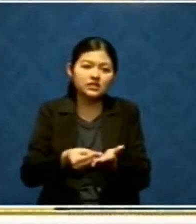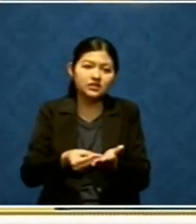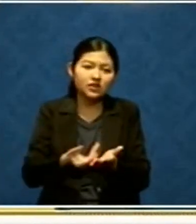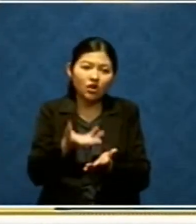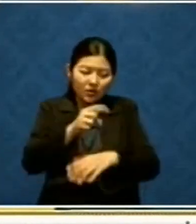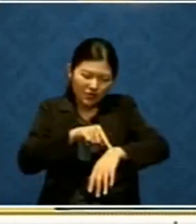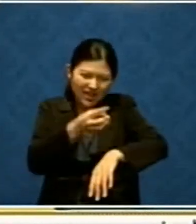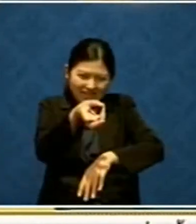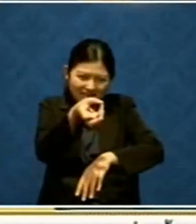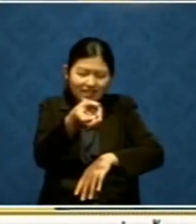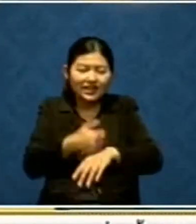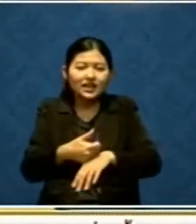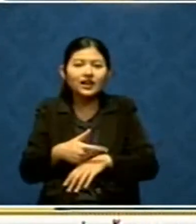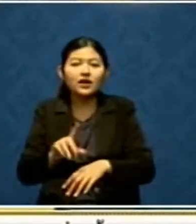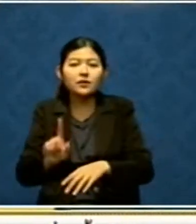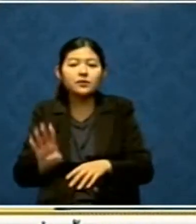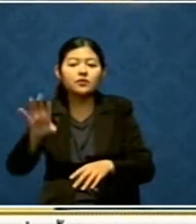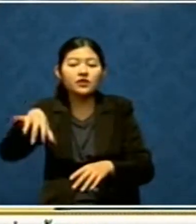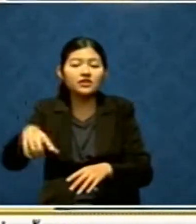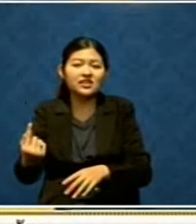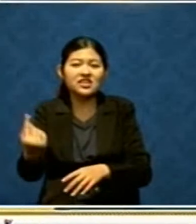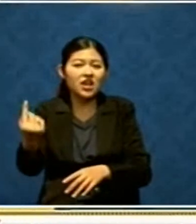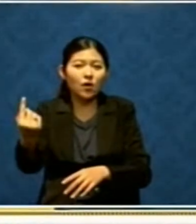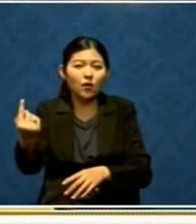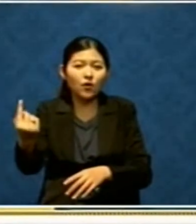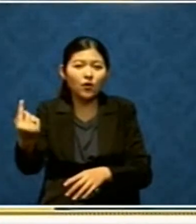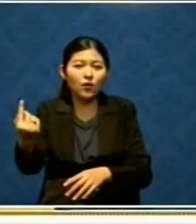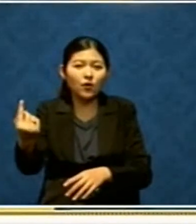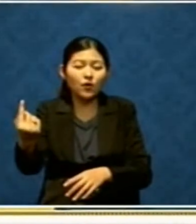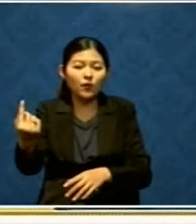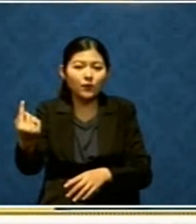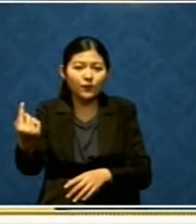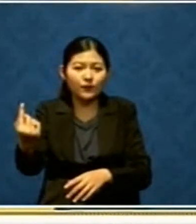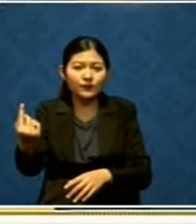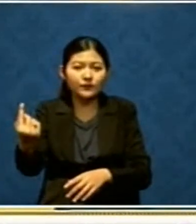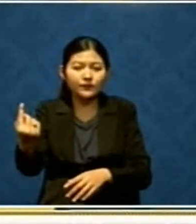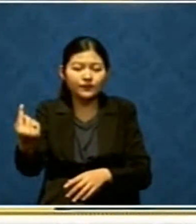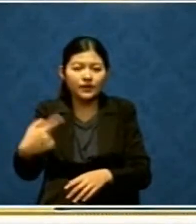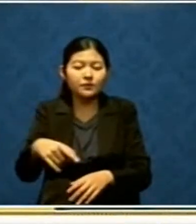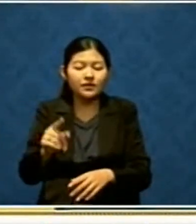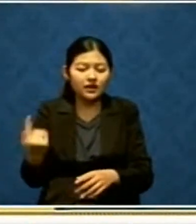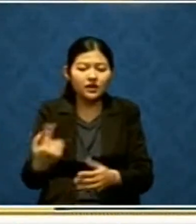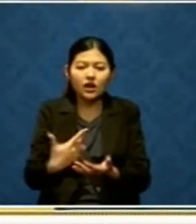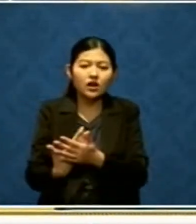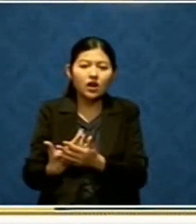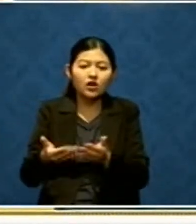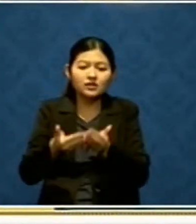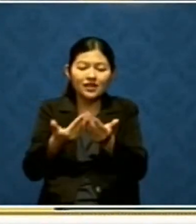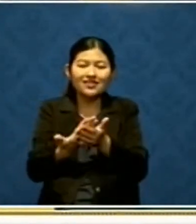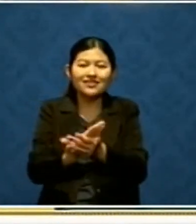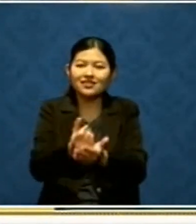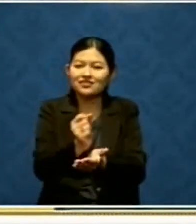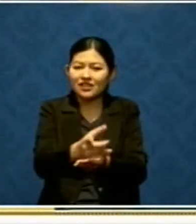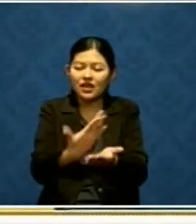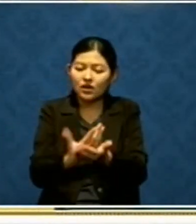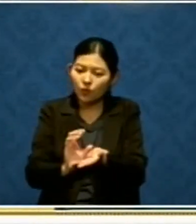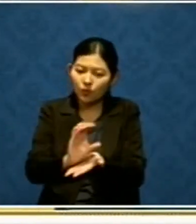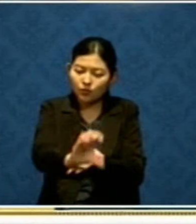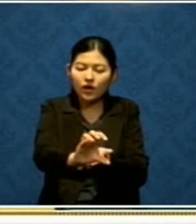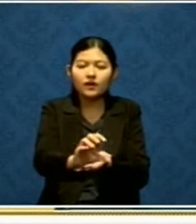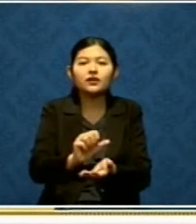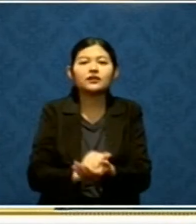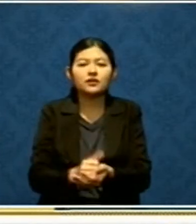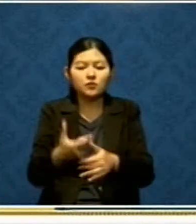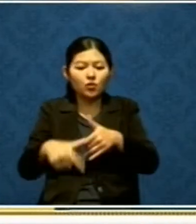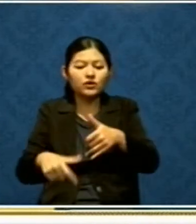ท่านที่มาเสนอราคามี1บริษัทครับที่เป็นจอยเวนเจอร์กับบริษัทที่เป็น1ใน2ที่สามารถกู้เรือคือมีคุณสมบัติตามที่กองทัพเรือต้อง